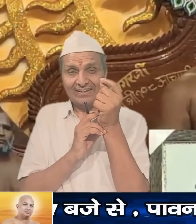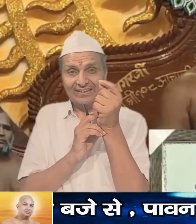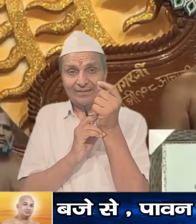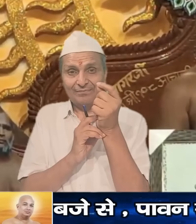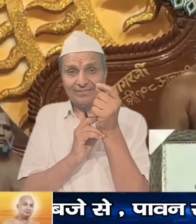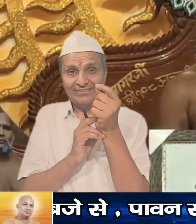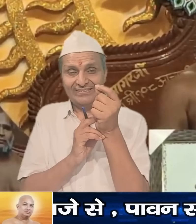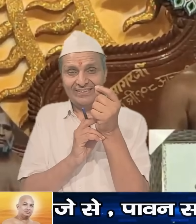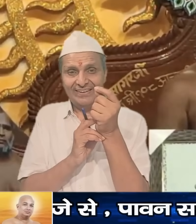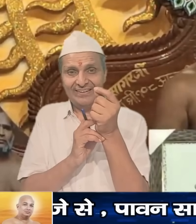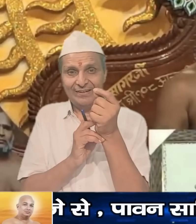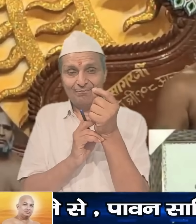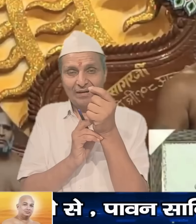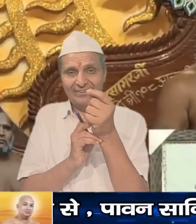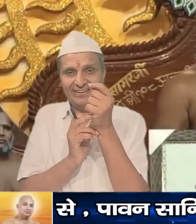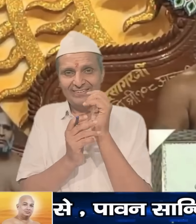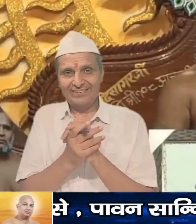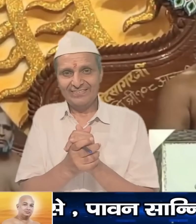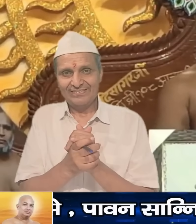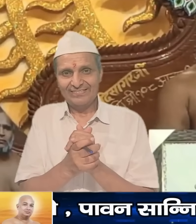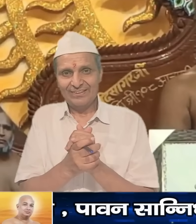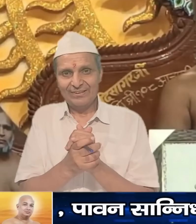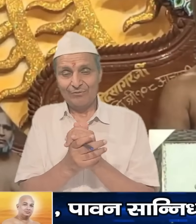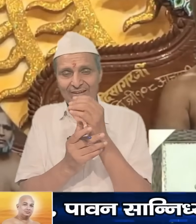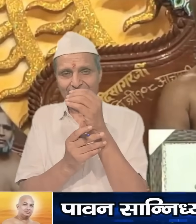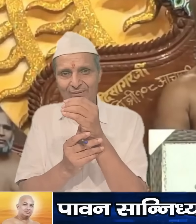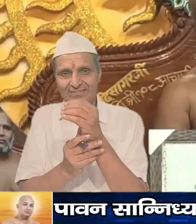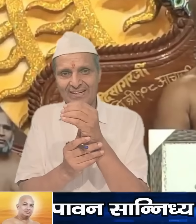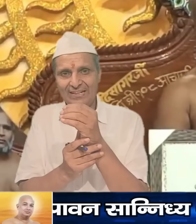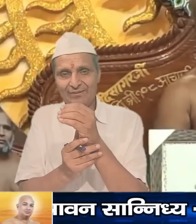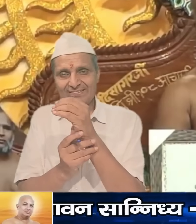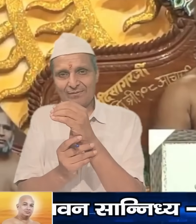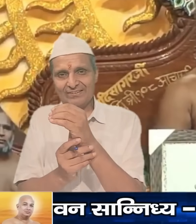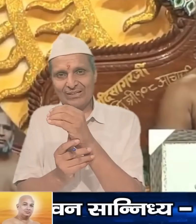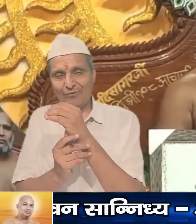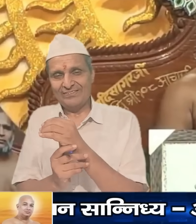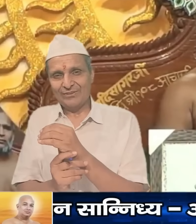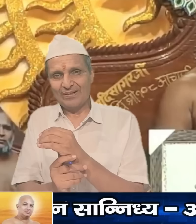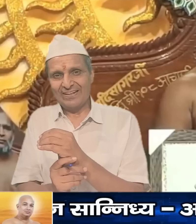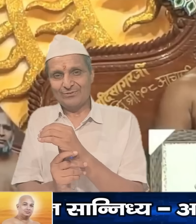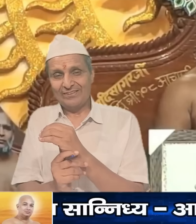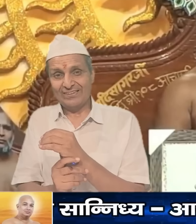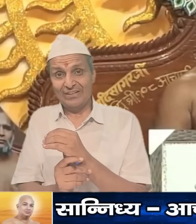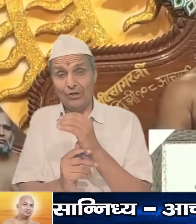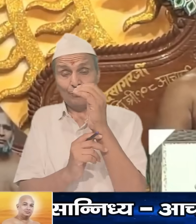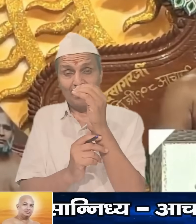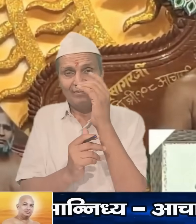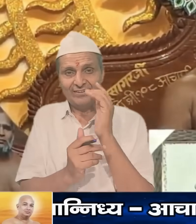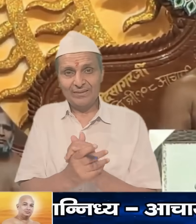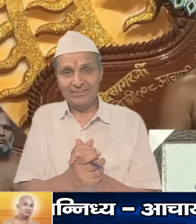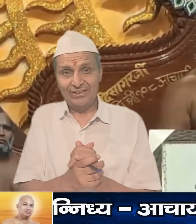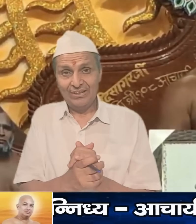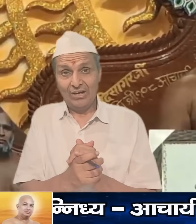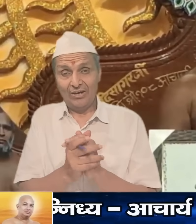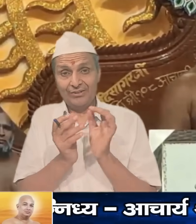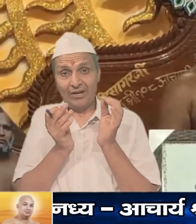आदि सागरंगली का जी शिष्य थे महावीर कीर्ति जी, फिर आए विमल सागर जी, फिर आए सरमती जी और फिर चतुर्पटा रहे सुनील सागर जी। तो महावीर कीर्ति